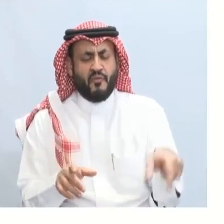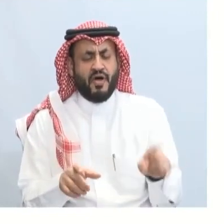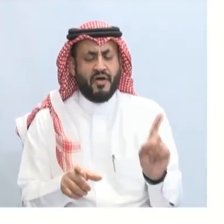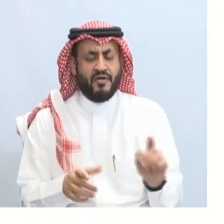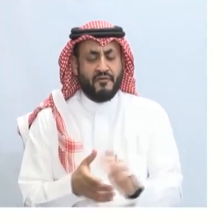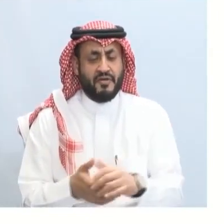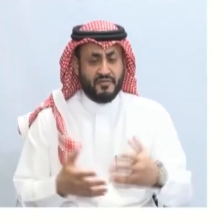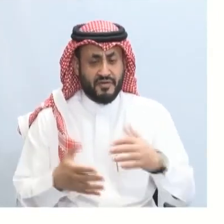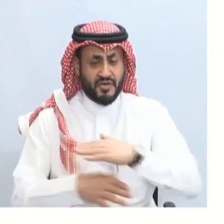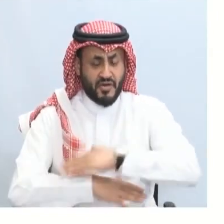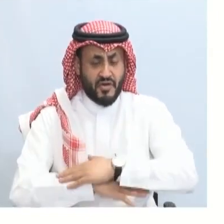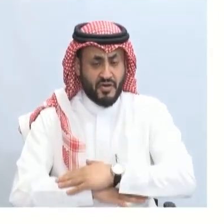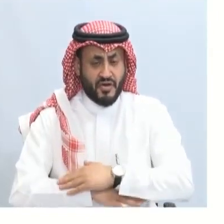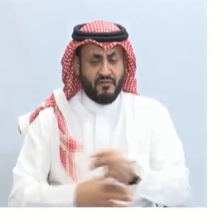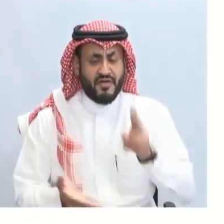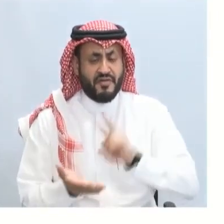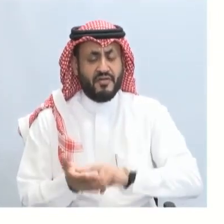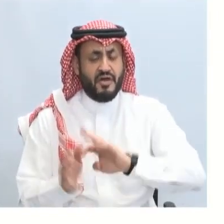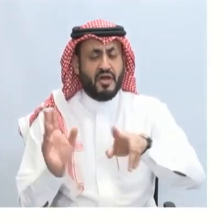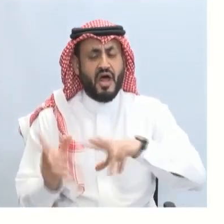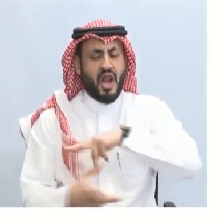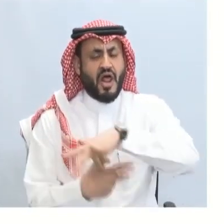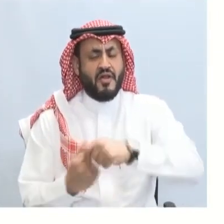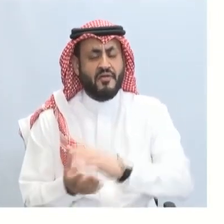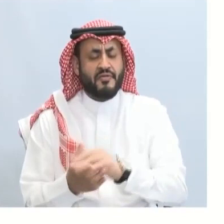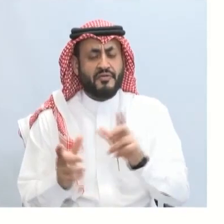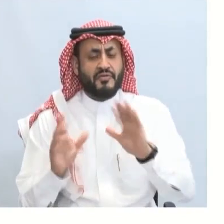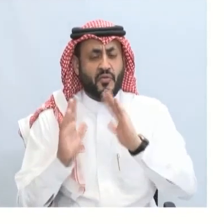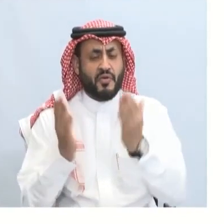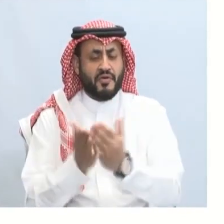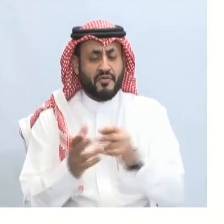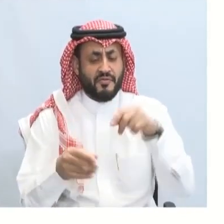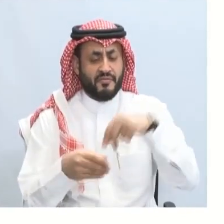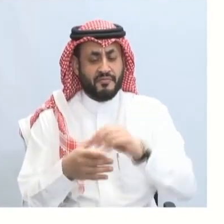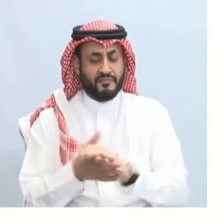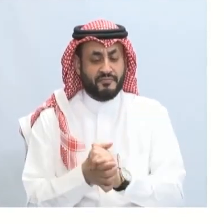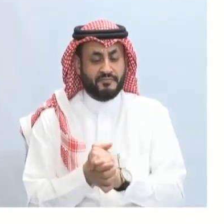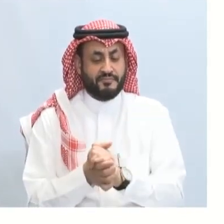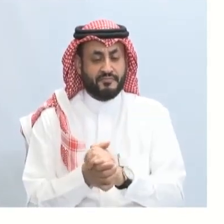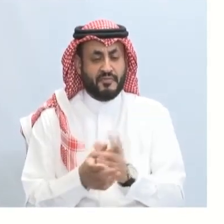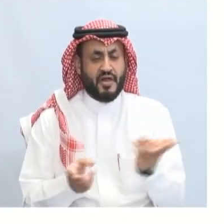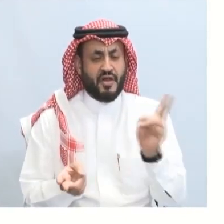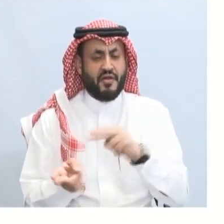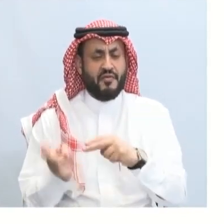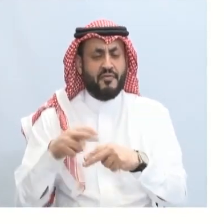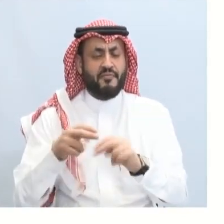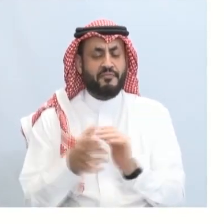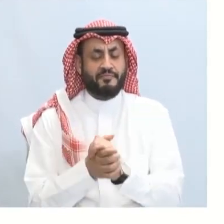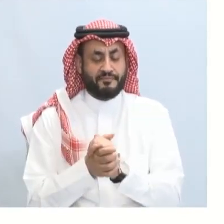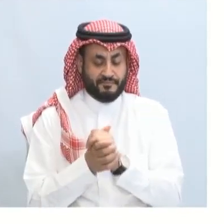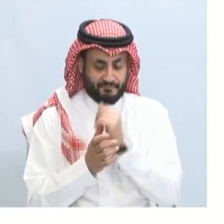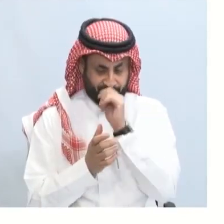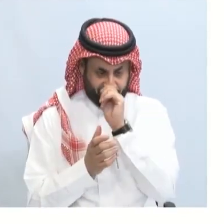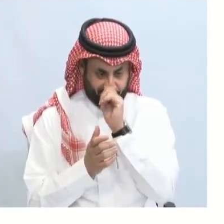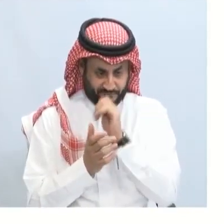تاثير على المعايير العالمي وسلوك الاخرين احيانا يكون له تاثير علينا هذا